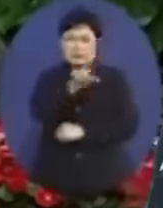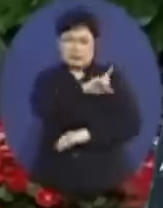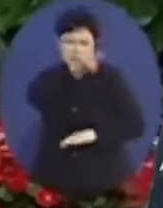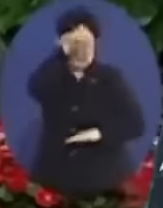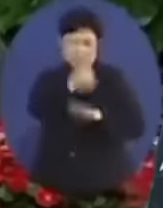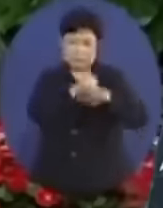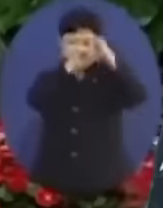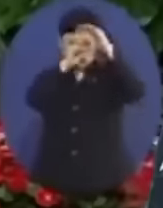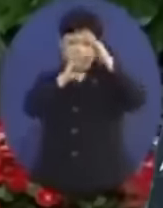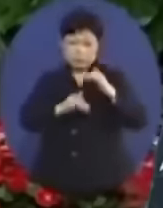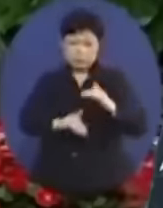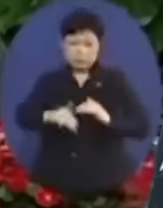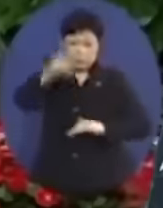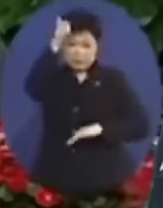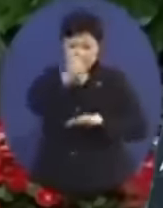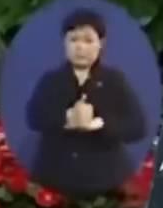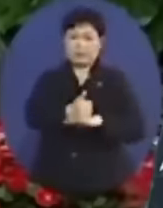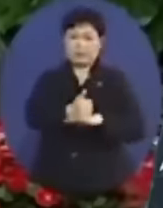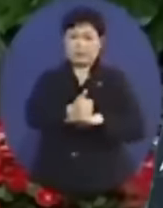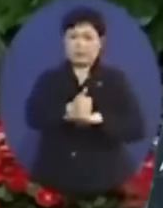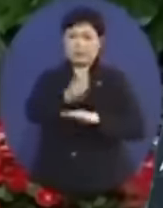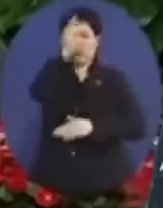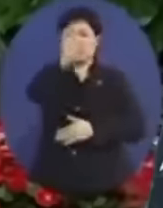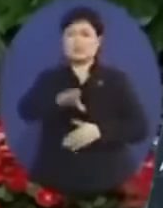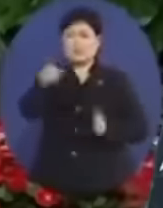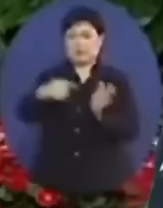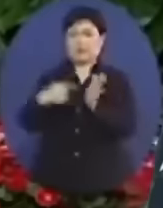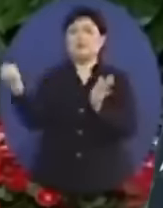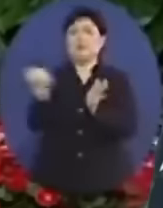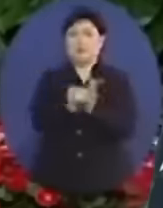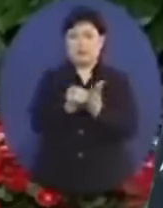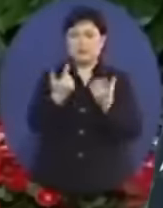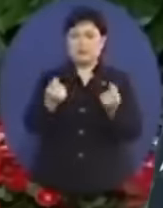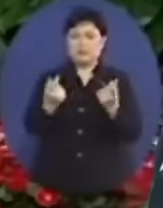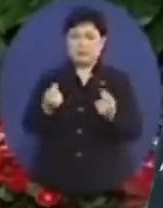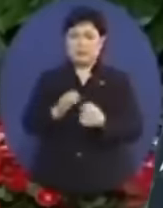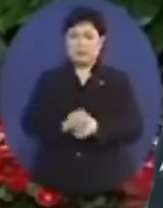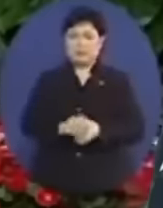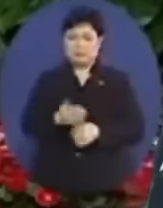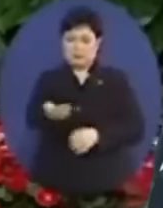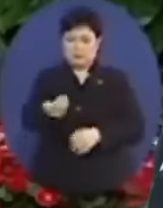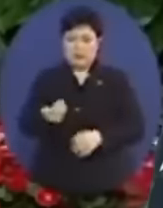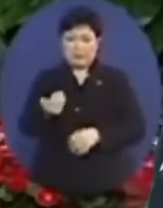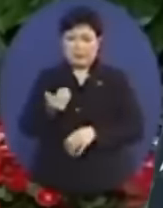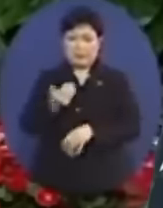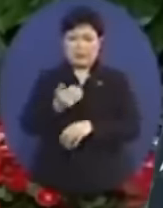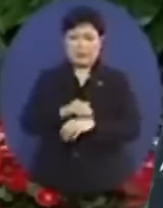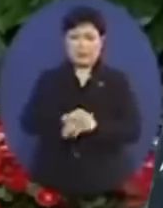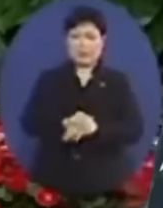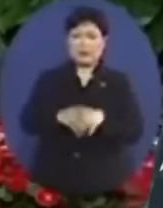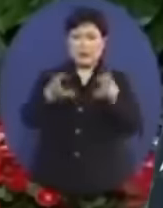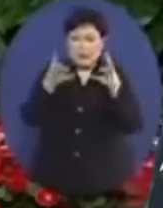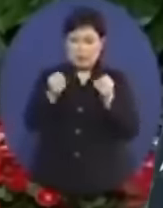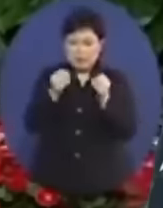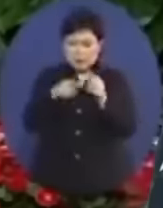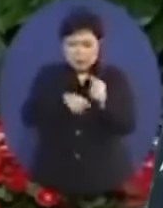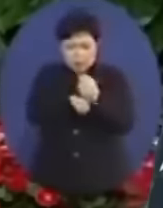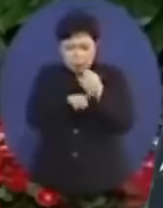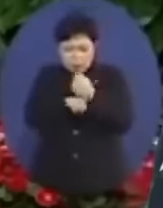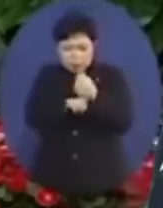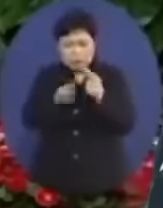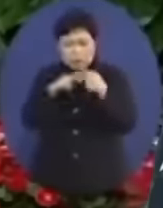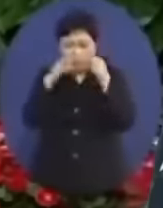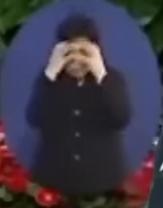순서에 십자가에 못 박이는 그 앞 순수에 많은 고문과 고통이